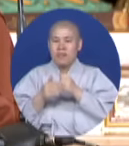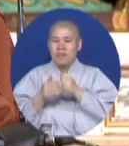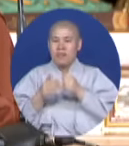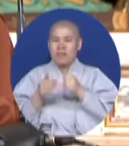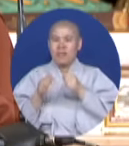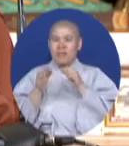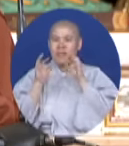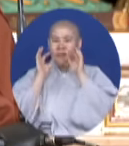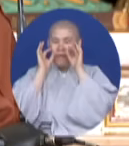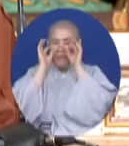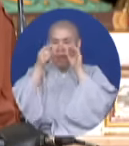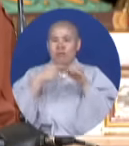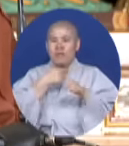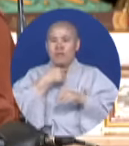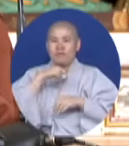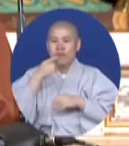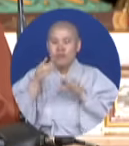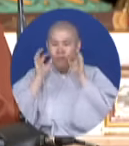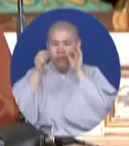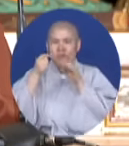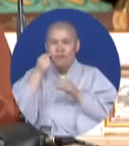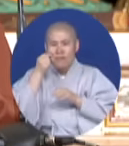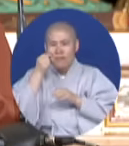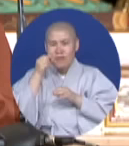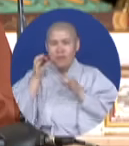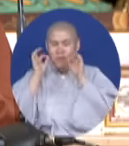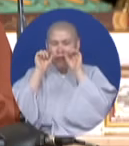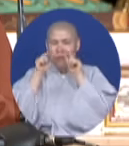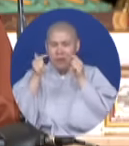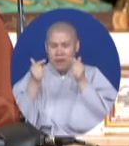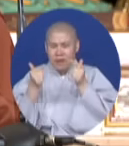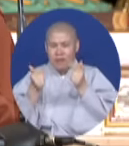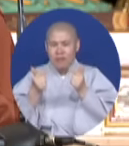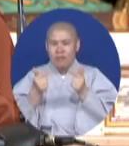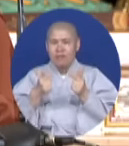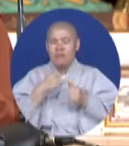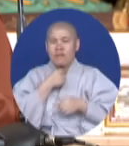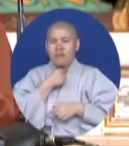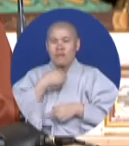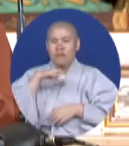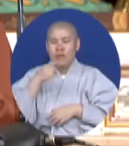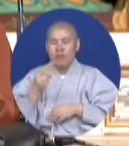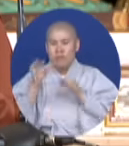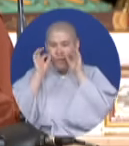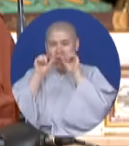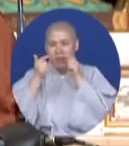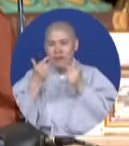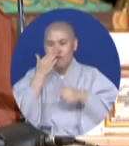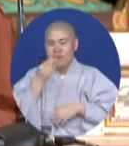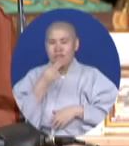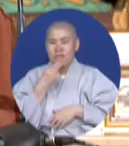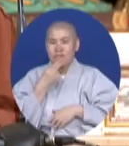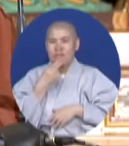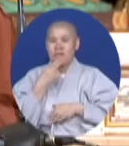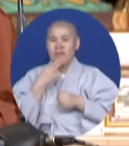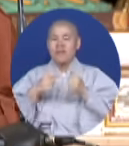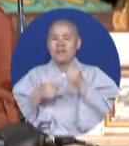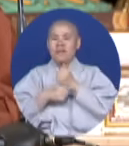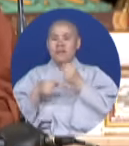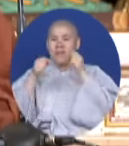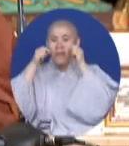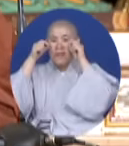눈을 볼래야 볼 수 없어요. 안 볼래야 안 볼 수 없어요. 이걸 깨달음이라고 합니다. 그래서 이